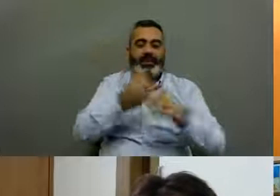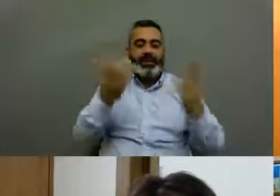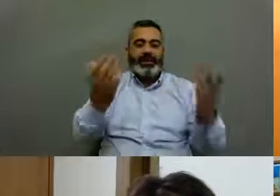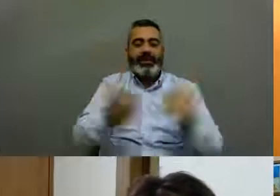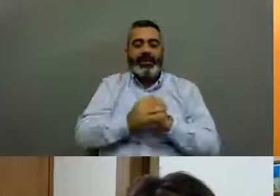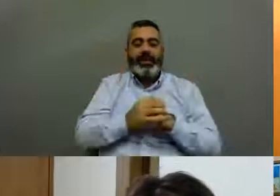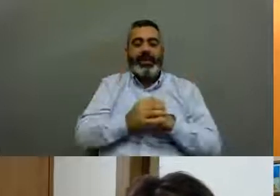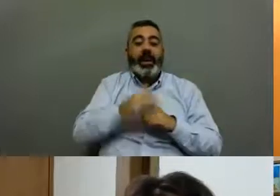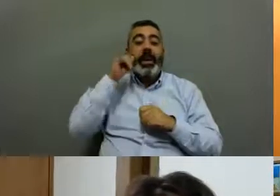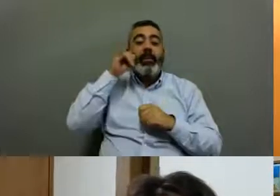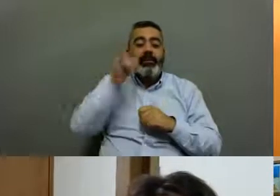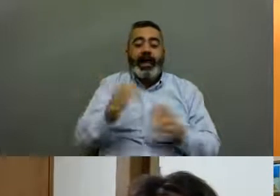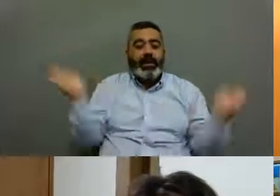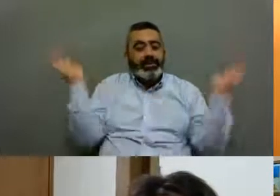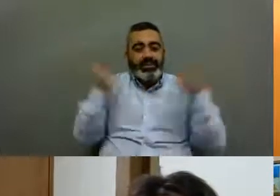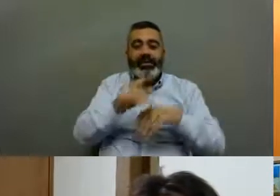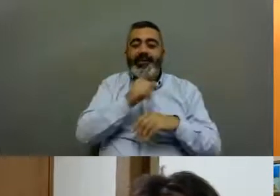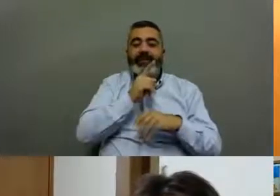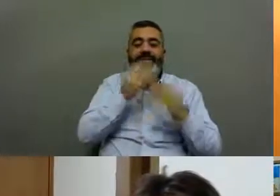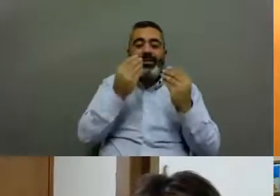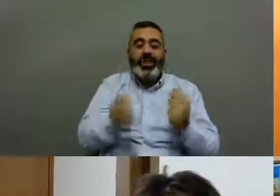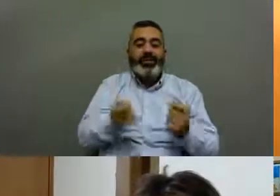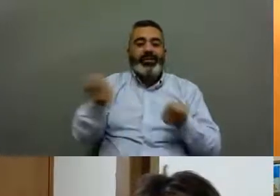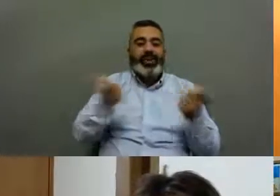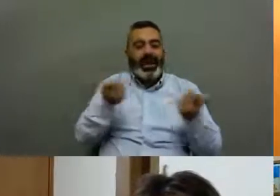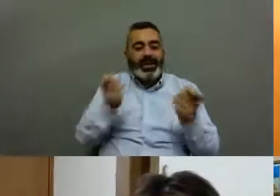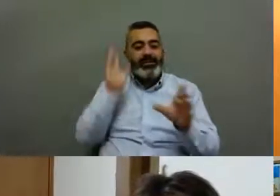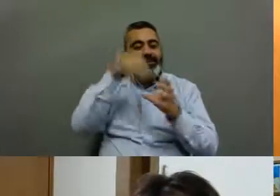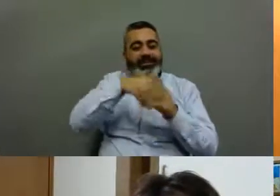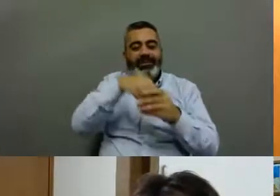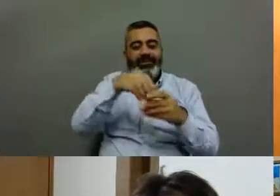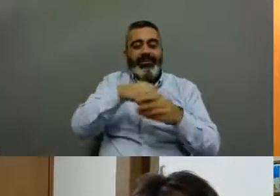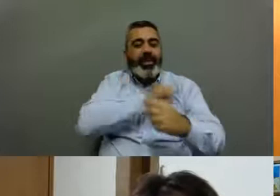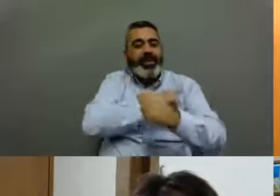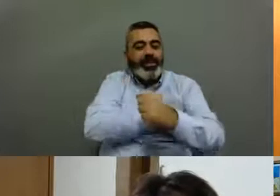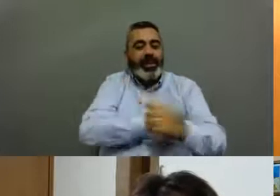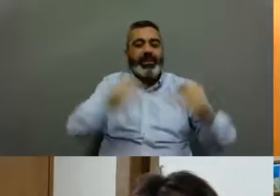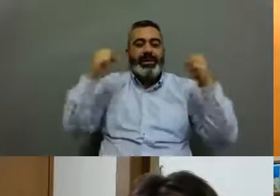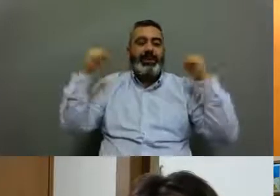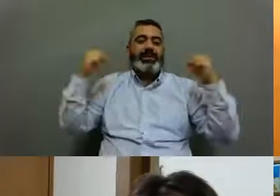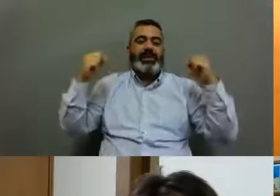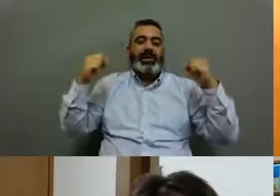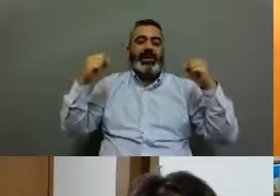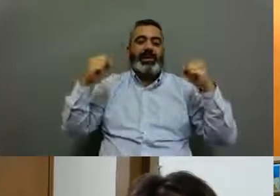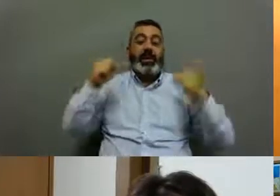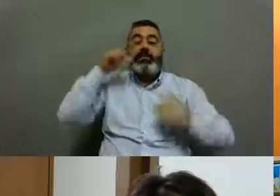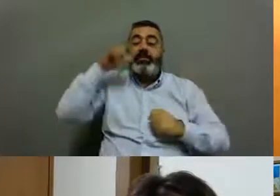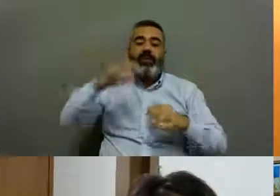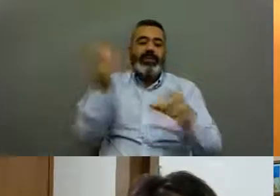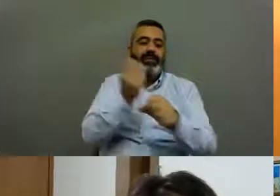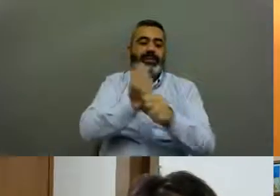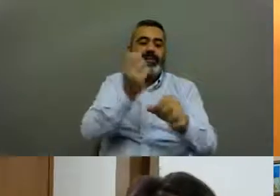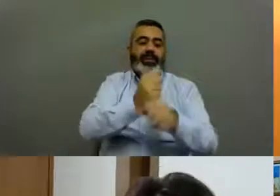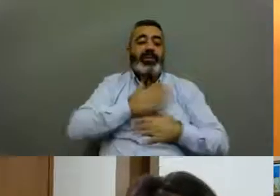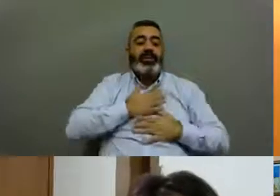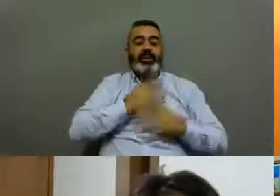πάντα να βρισκόμαστε σε τέτοιου είδους δράσεις με δύναμη, υγεία και πάντα επιτυχίες. Σας ευχαριστώ